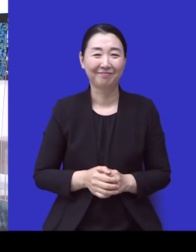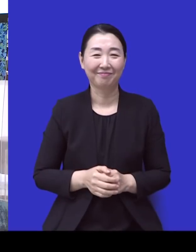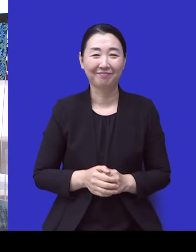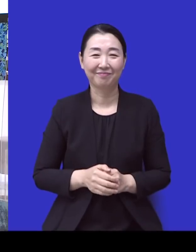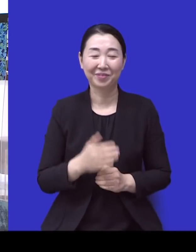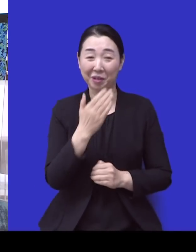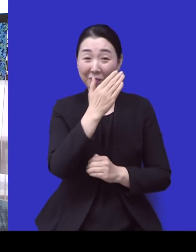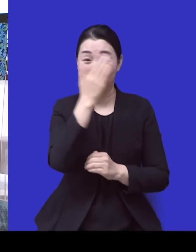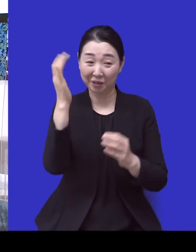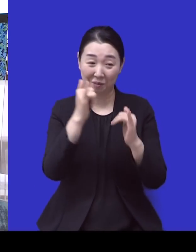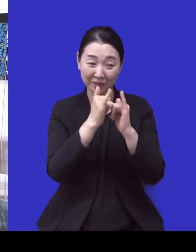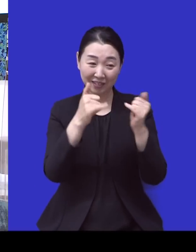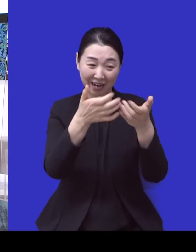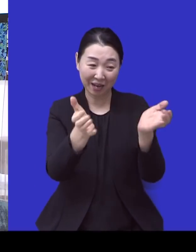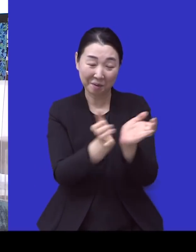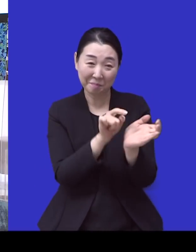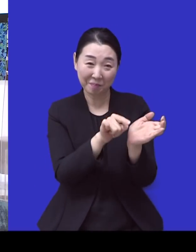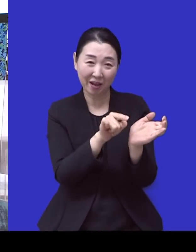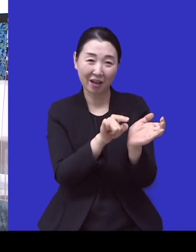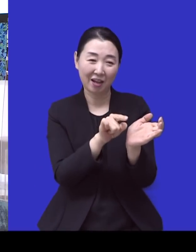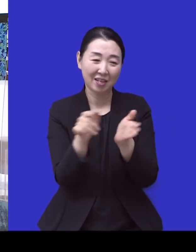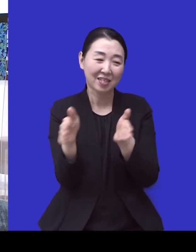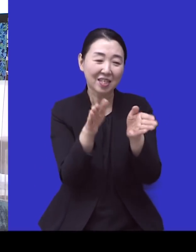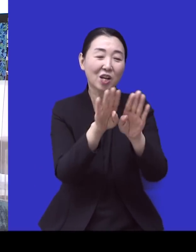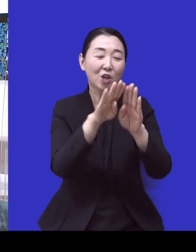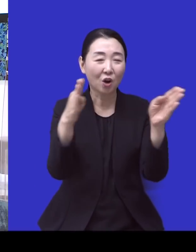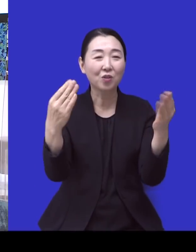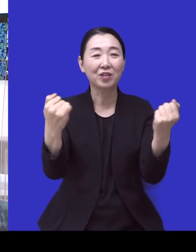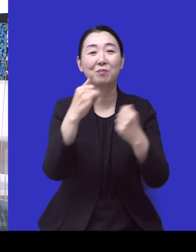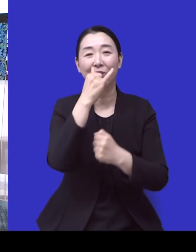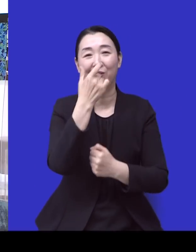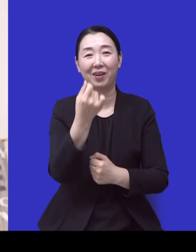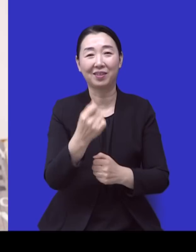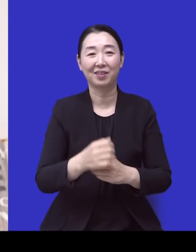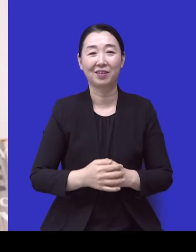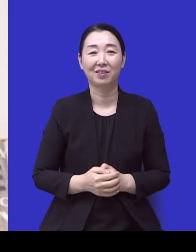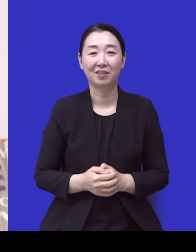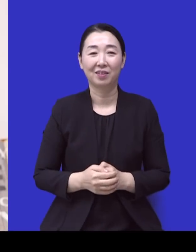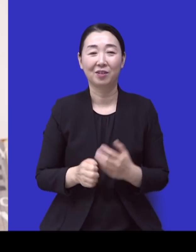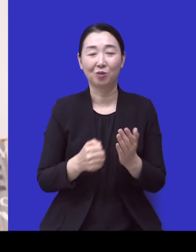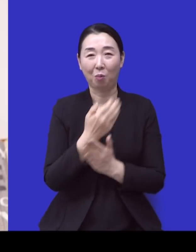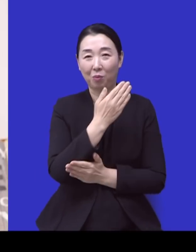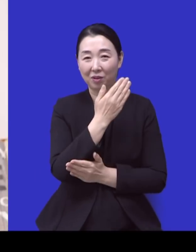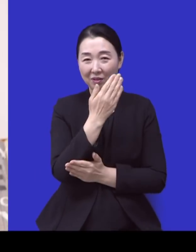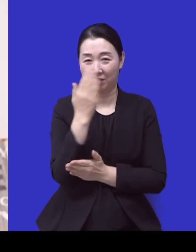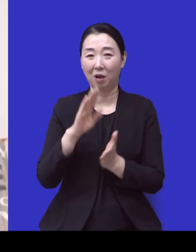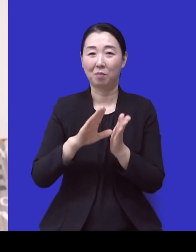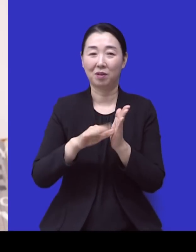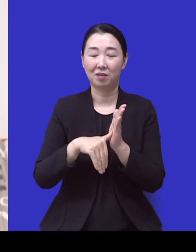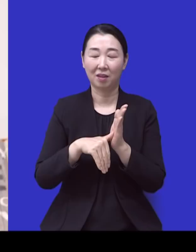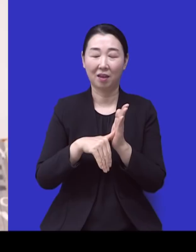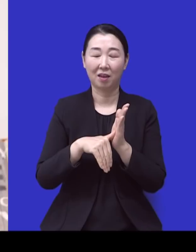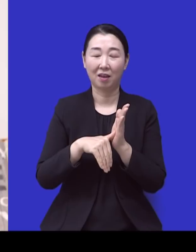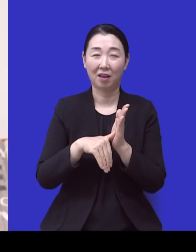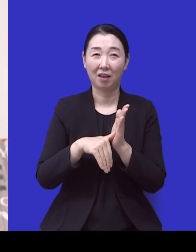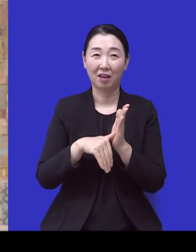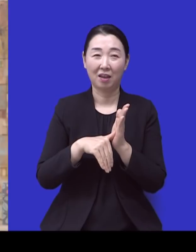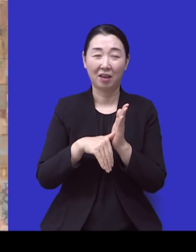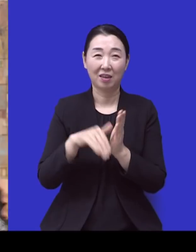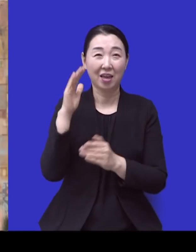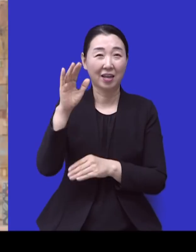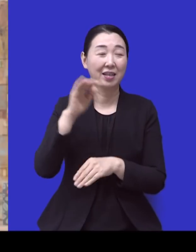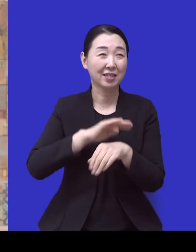진짜 젊은 세대의 귀를 여는 힘이 있는 것 같으니까 좀 더 젊은 세대가 얘기를 잘 들어줄 테니 좀